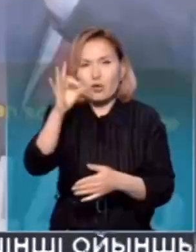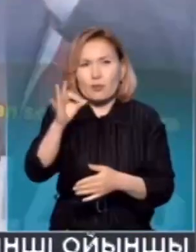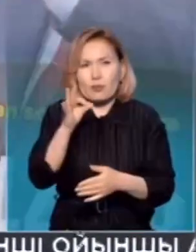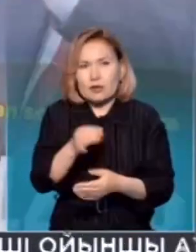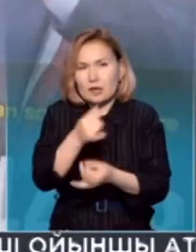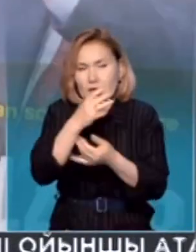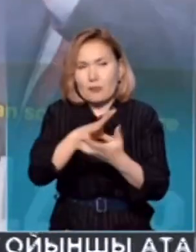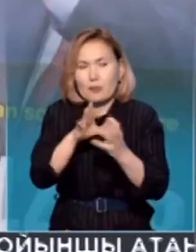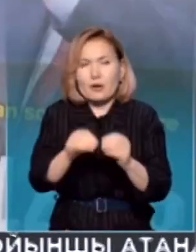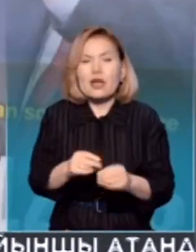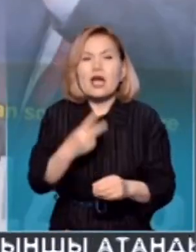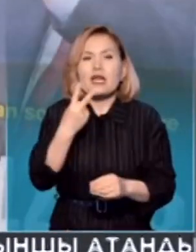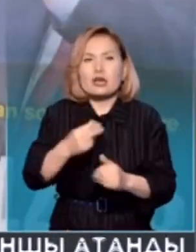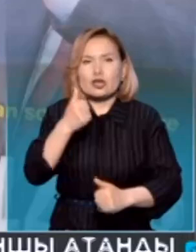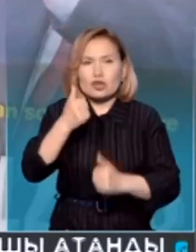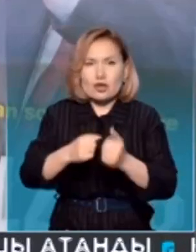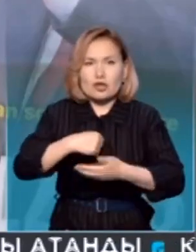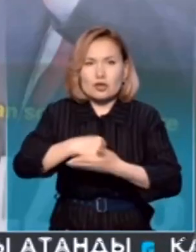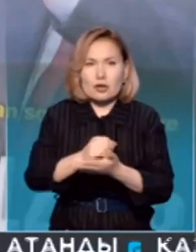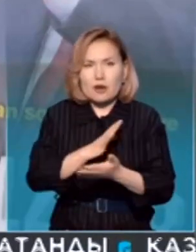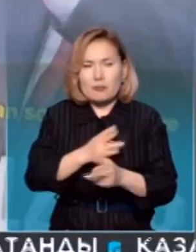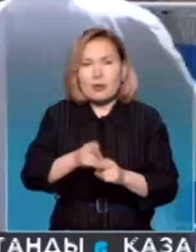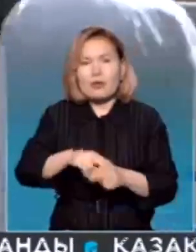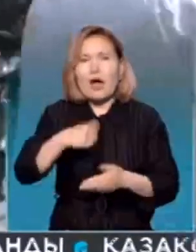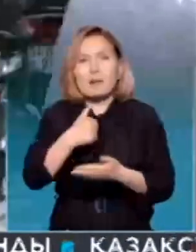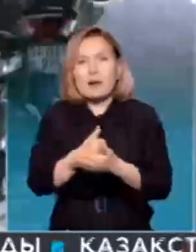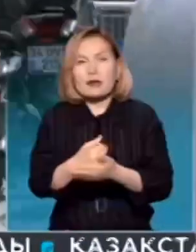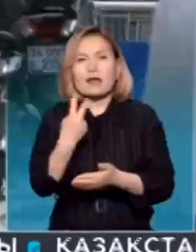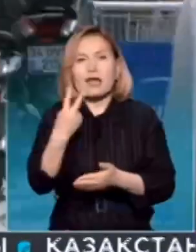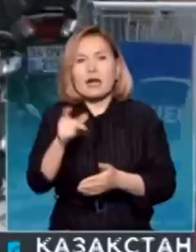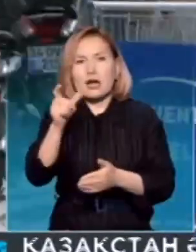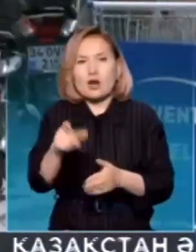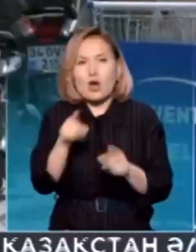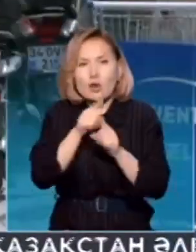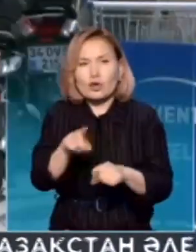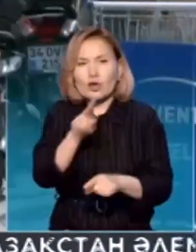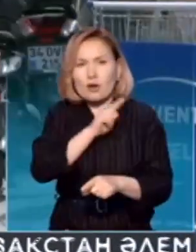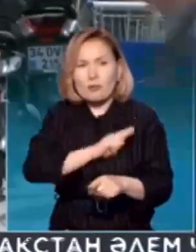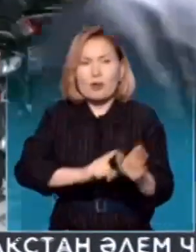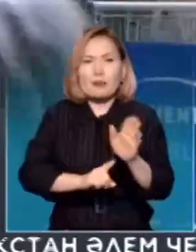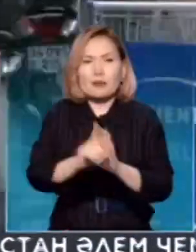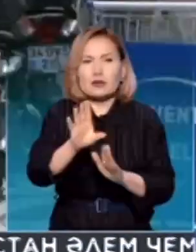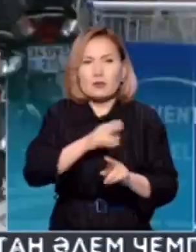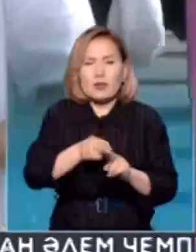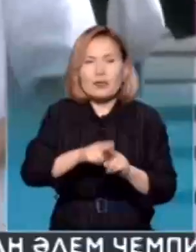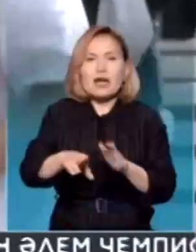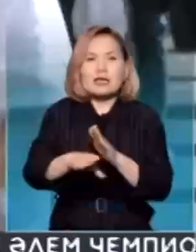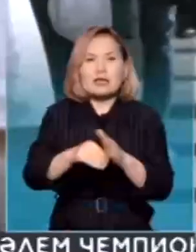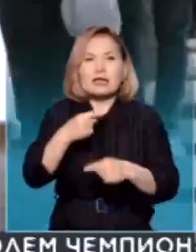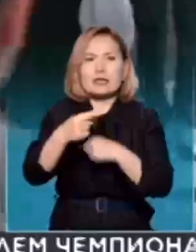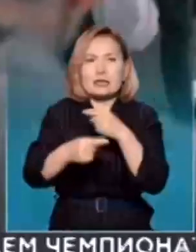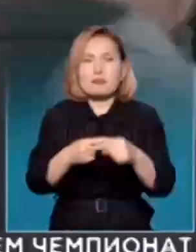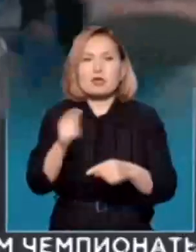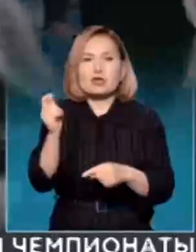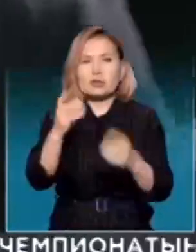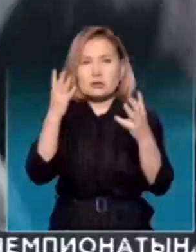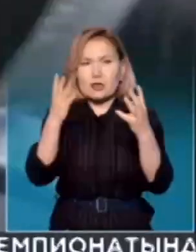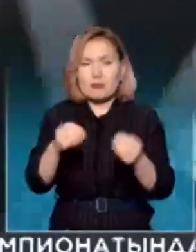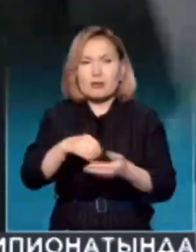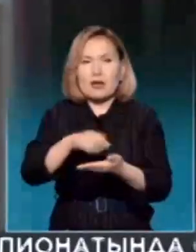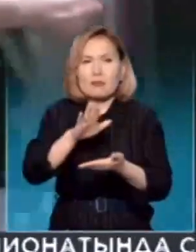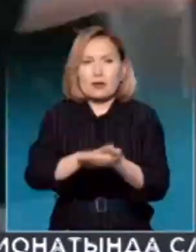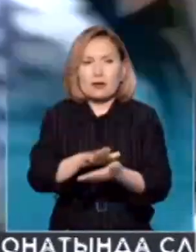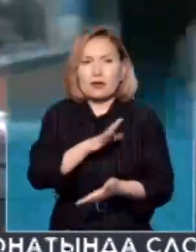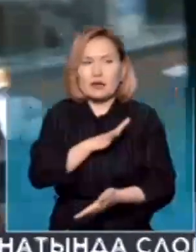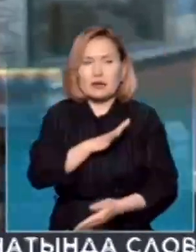екінші кезеңі өтеді деген шешім шықты. Баста екі кандидат үгіт-насихат жұмыстарын бастап кетті. Сайлау келесі жексенбіге